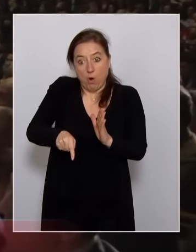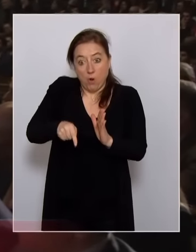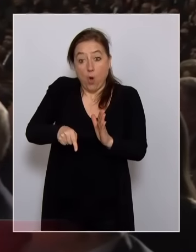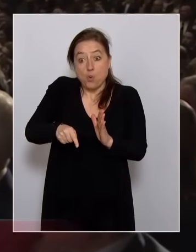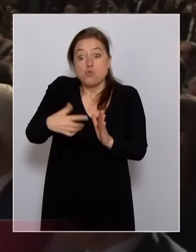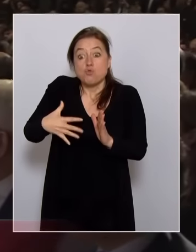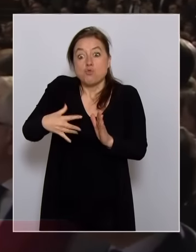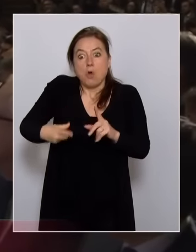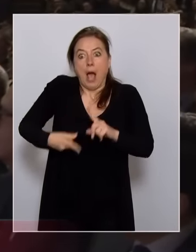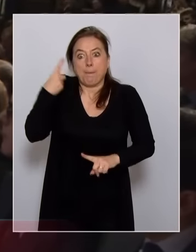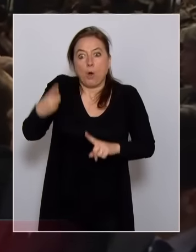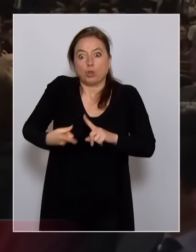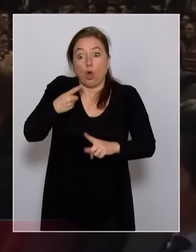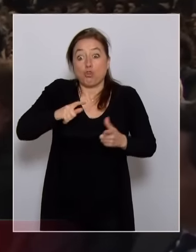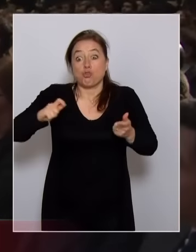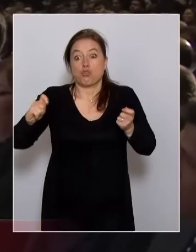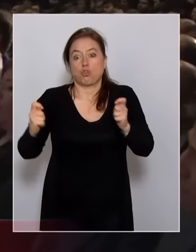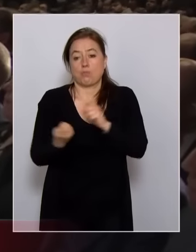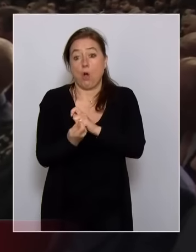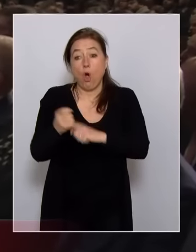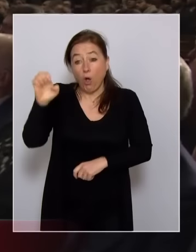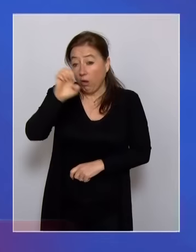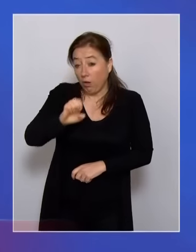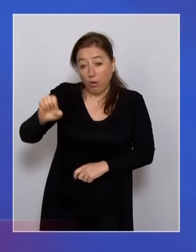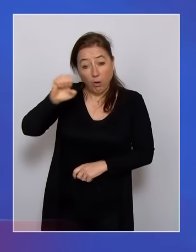et elle peut mourir pour une forme de ruse de l'histoire